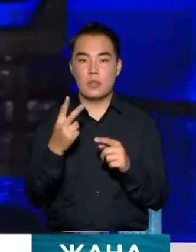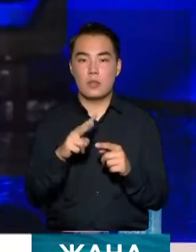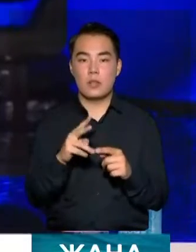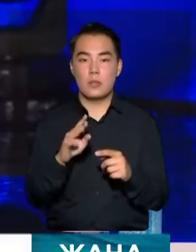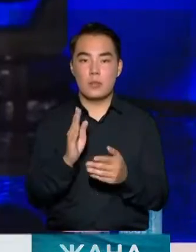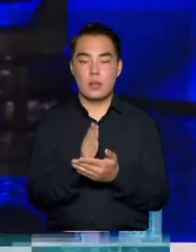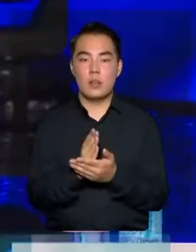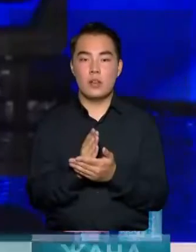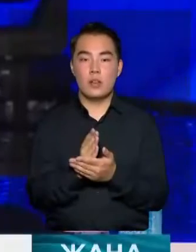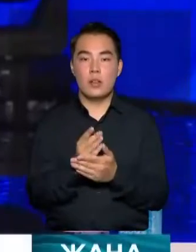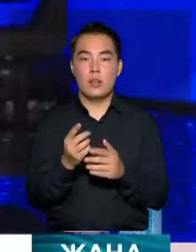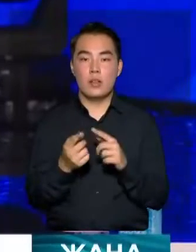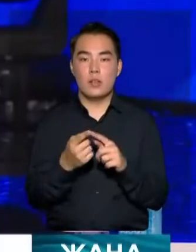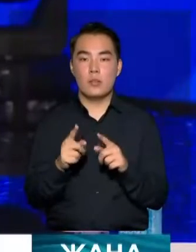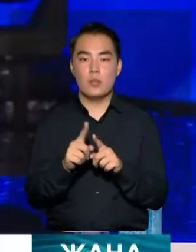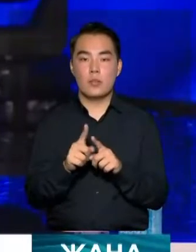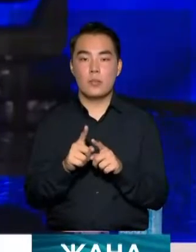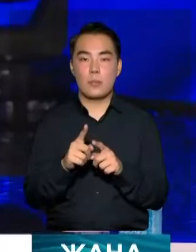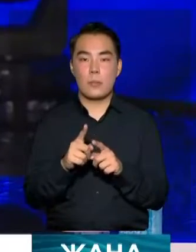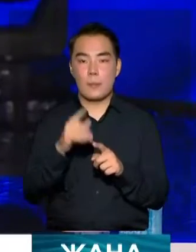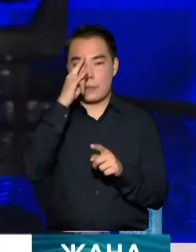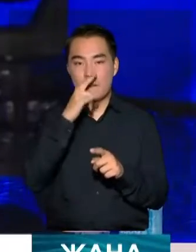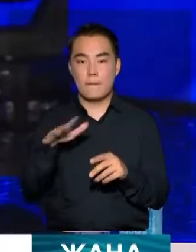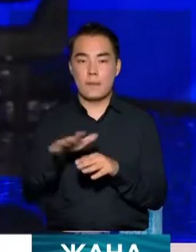Біздің Қазақстанның барлық аймағын қамтыса, екінші тармақ ол